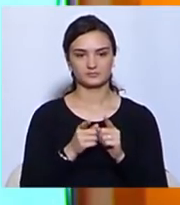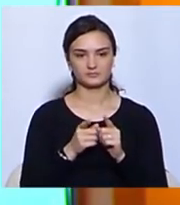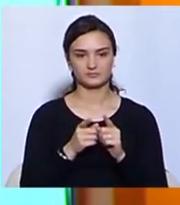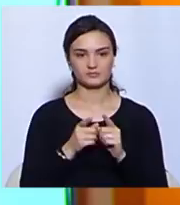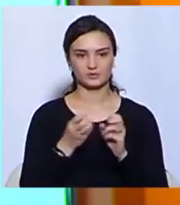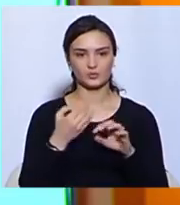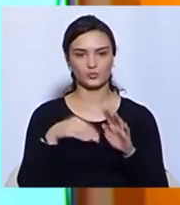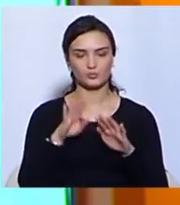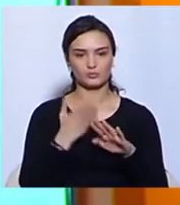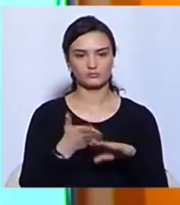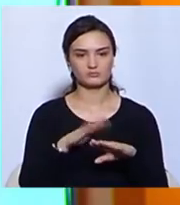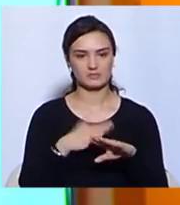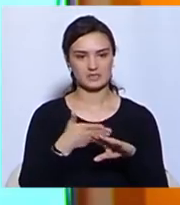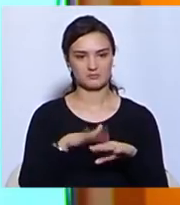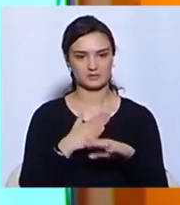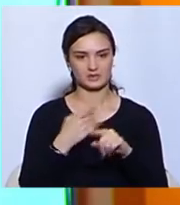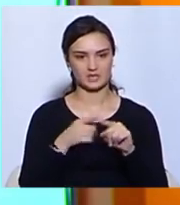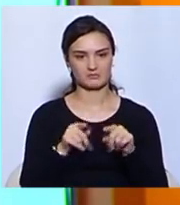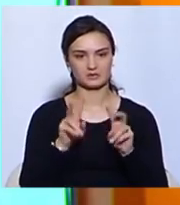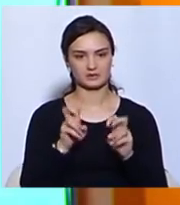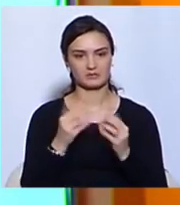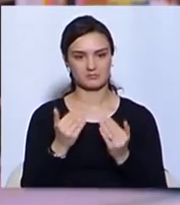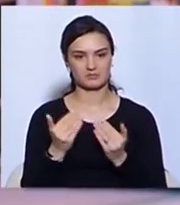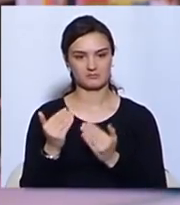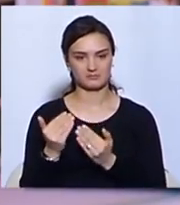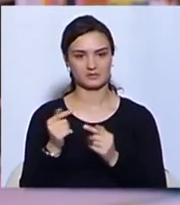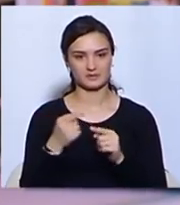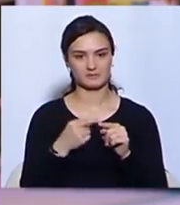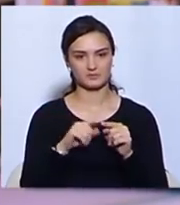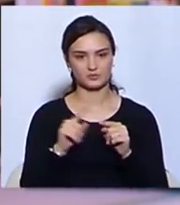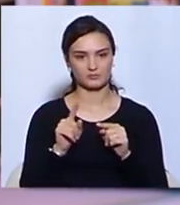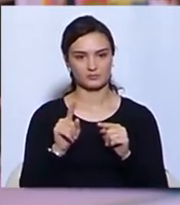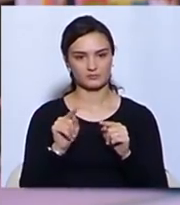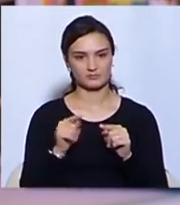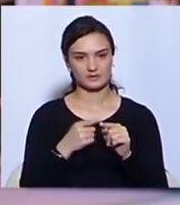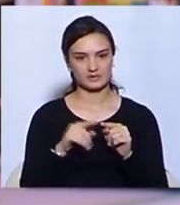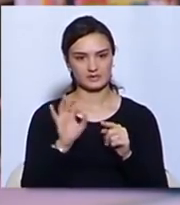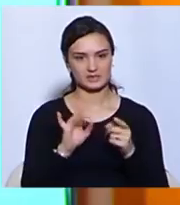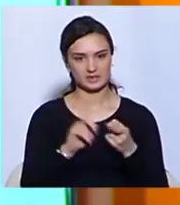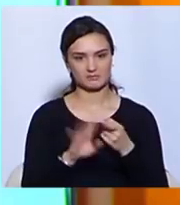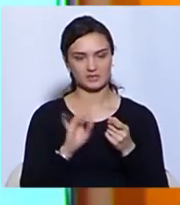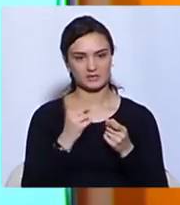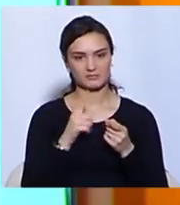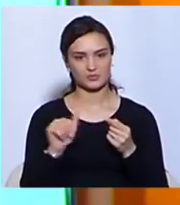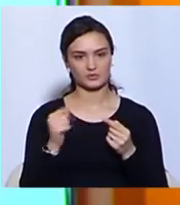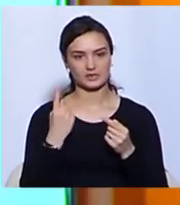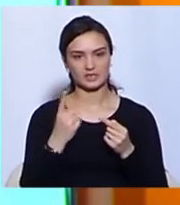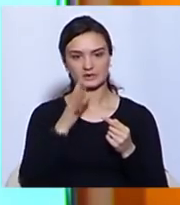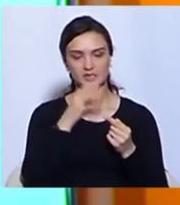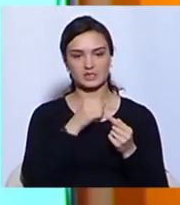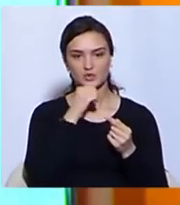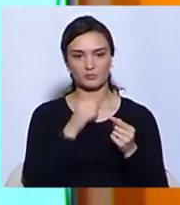უფრო მძაფრი ხდება ამ თემების აღქმა, იმიტომ რომ ეს ეხება არა მხოლოდ ერთ